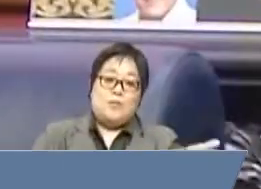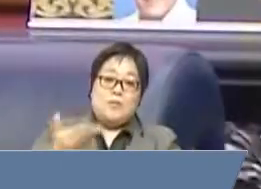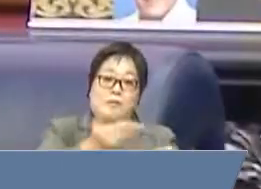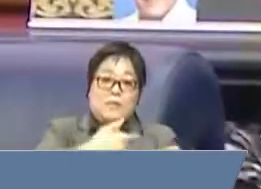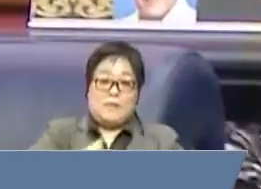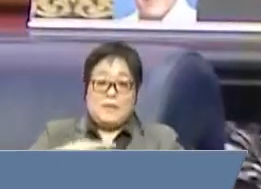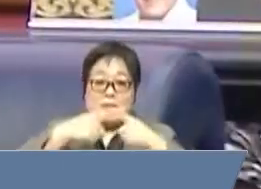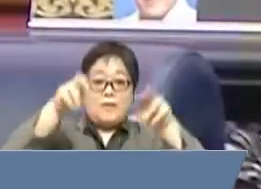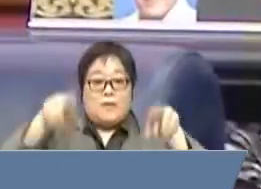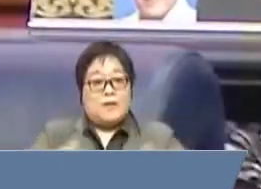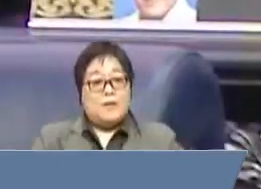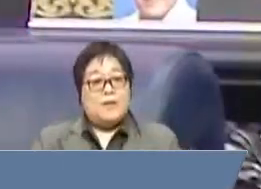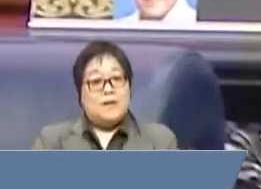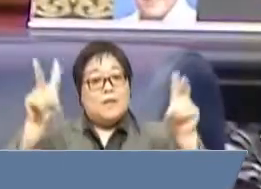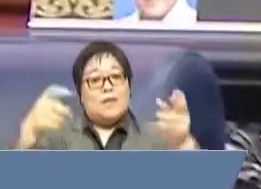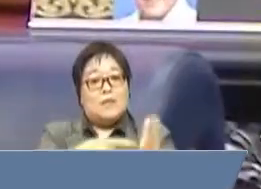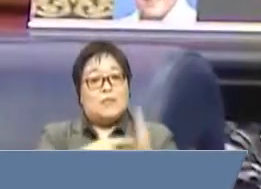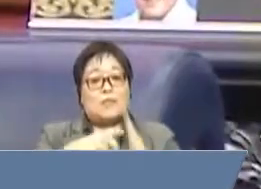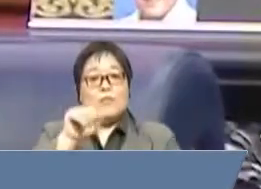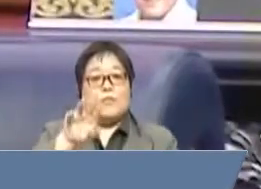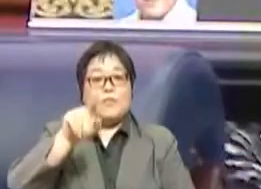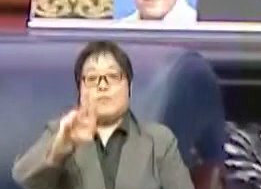di Dewan Rakyat ini tentang tuntutan Sulu.